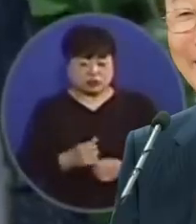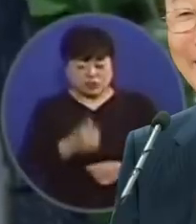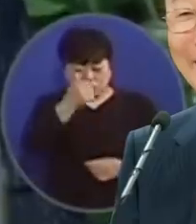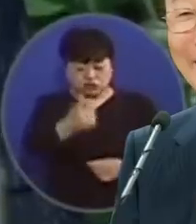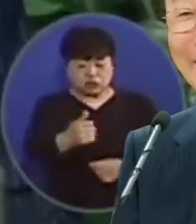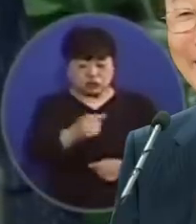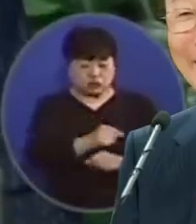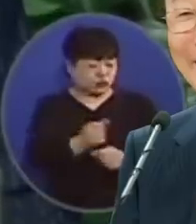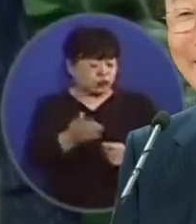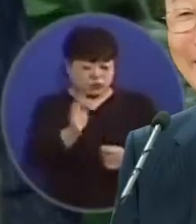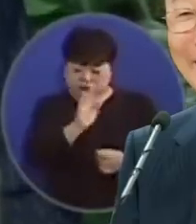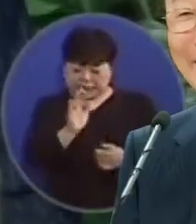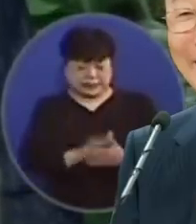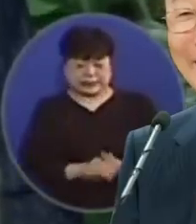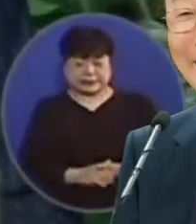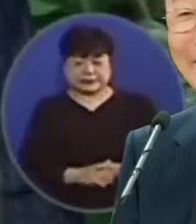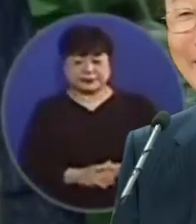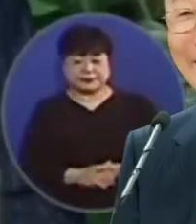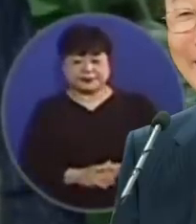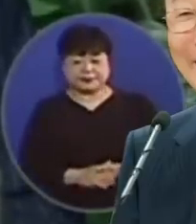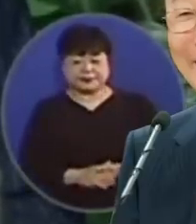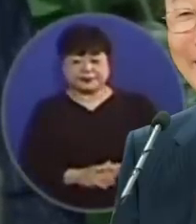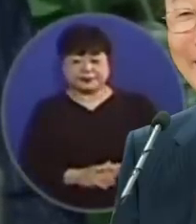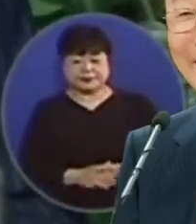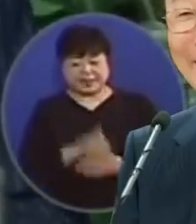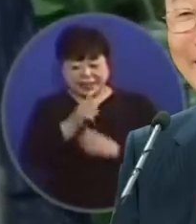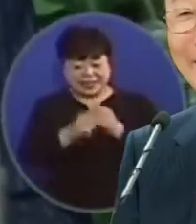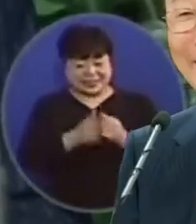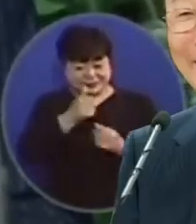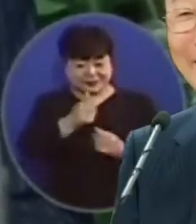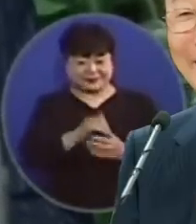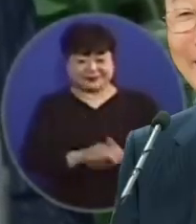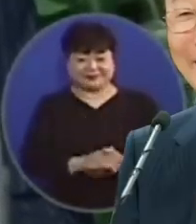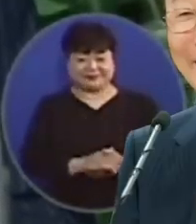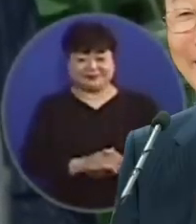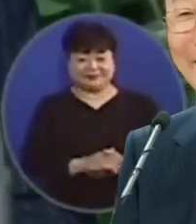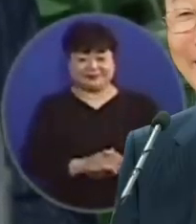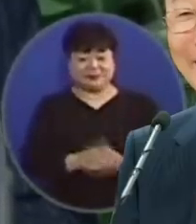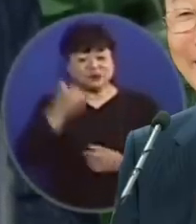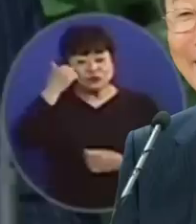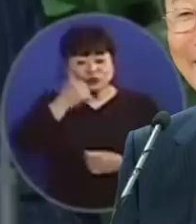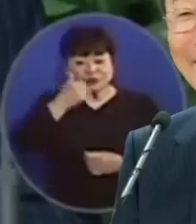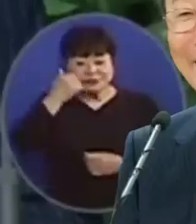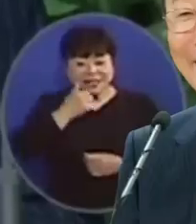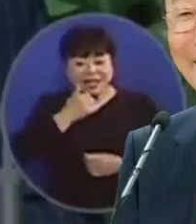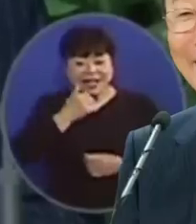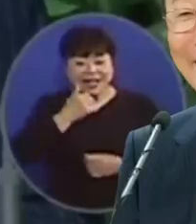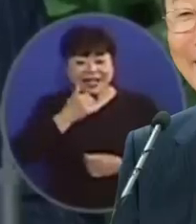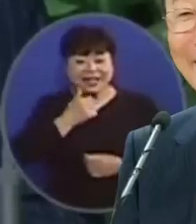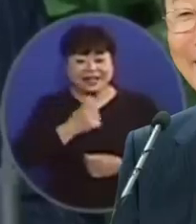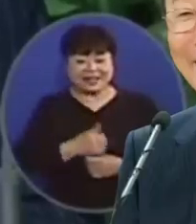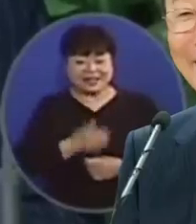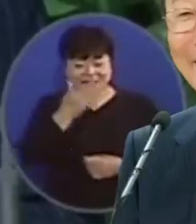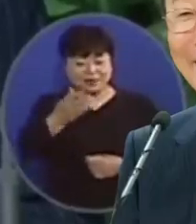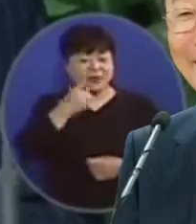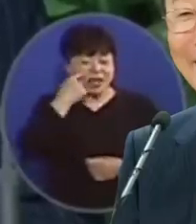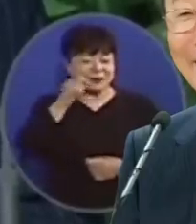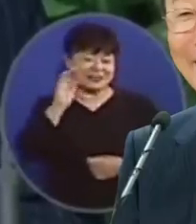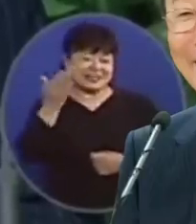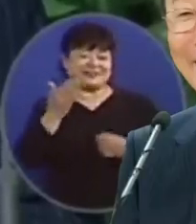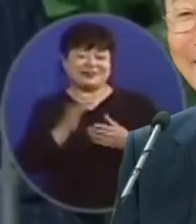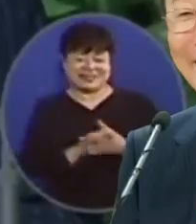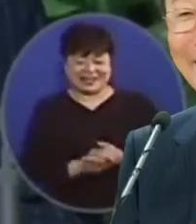주인하고는 이렇게 다르단 말입니다. 그런데 하나님은 누구십니까? 여러분의